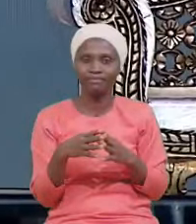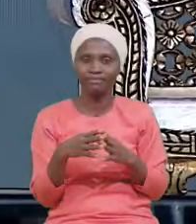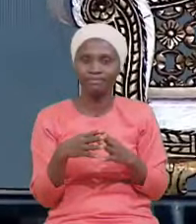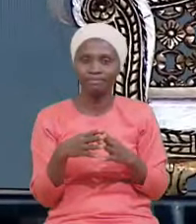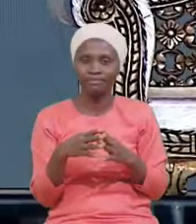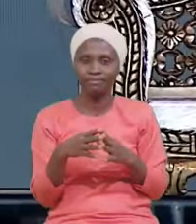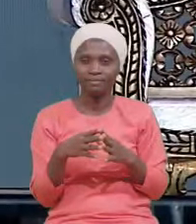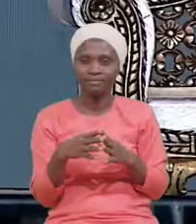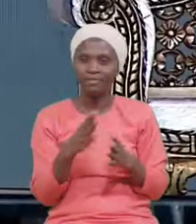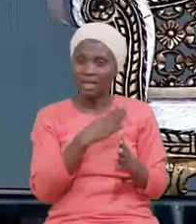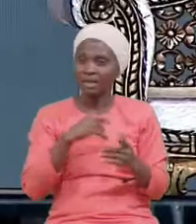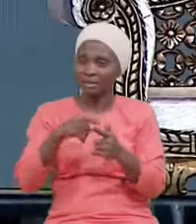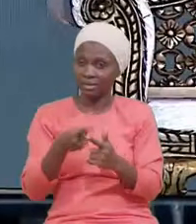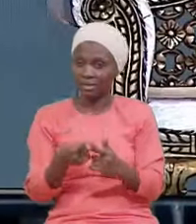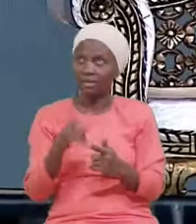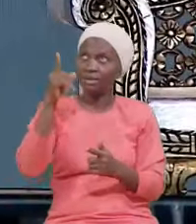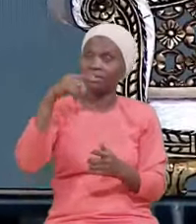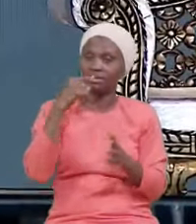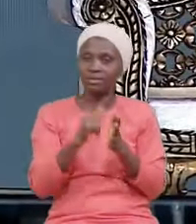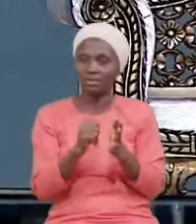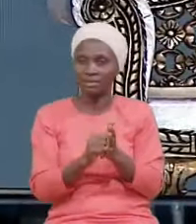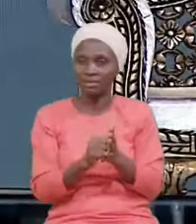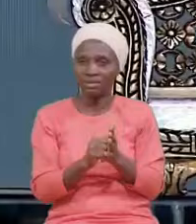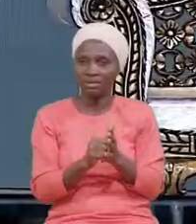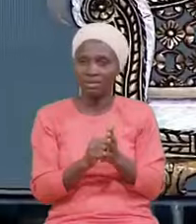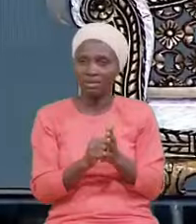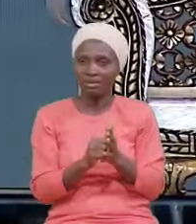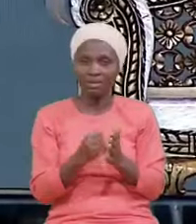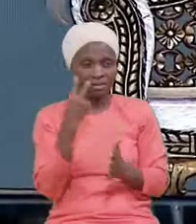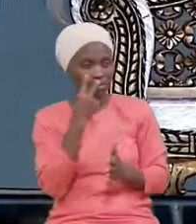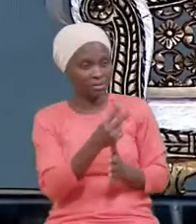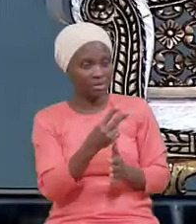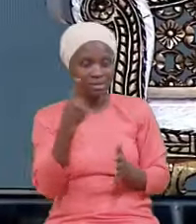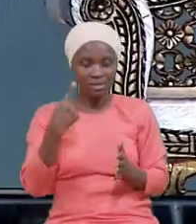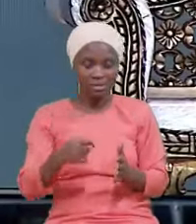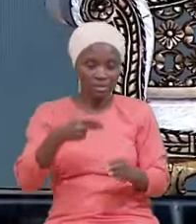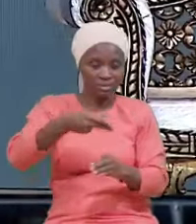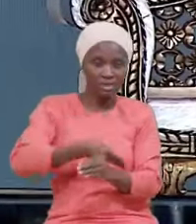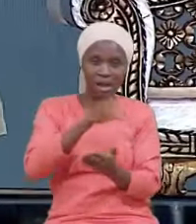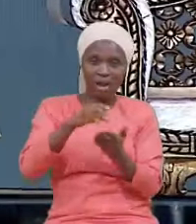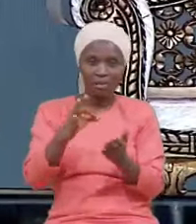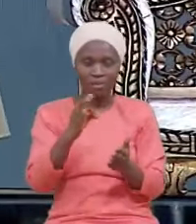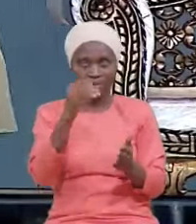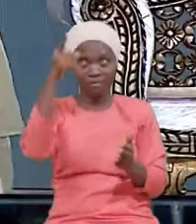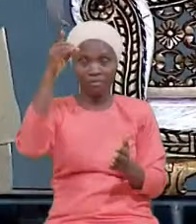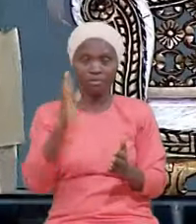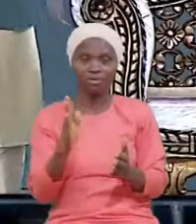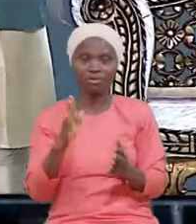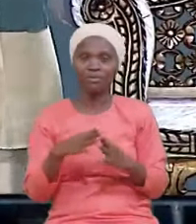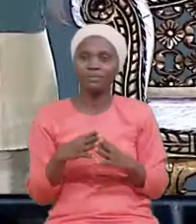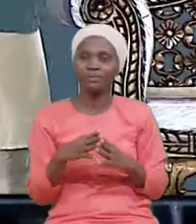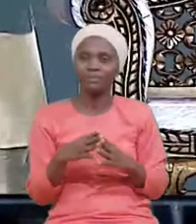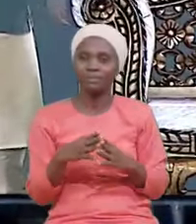మీరు చూస్తున్నారు. And then he said, behold the lamb of God. అప్పుడు ఆయన అన్నాడు, ఇదిగో దేవుని